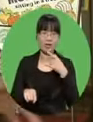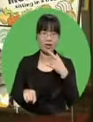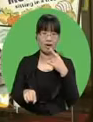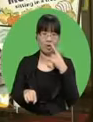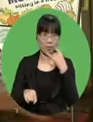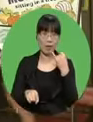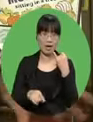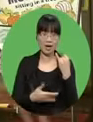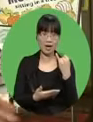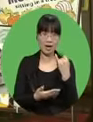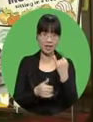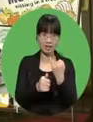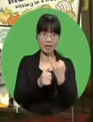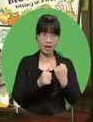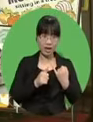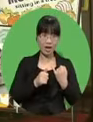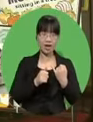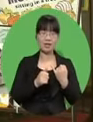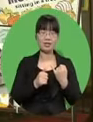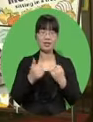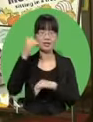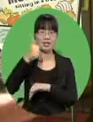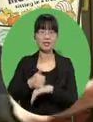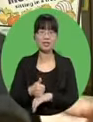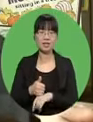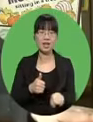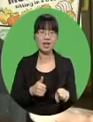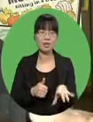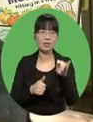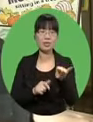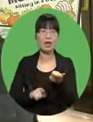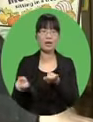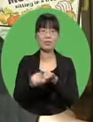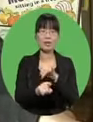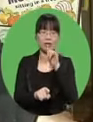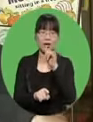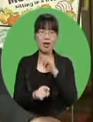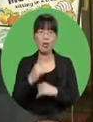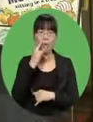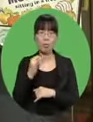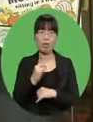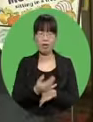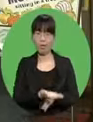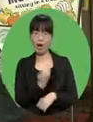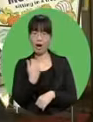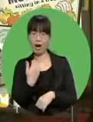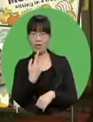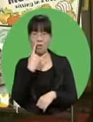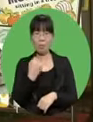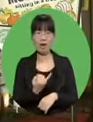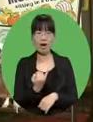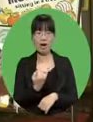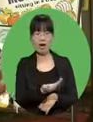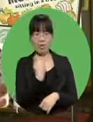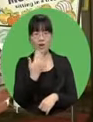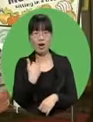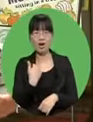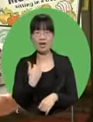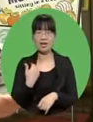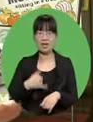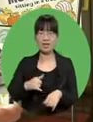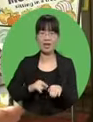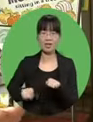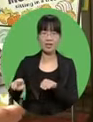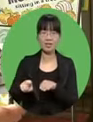따라와? 준현아 엄마 따라와? 했어요. 근데 나중에는 얘가 먼저 앞서가 있는 거예요. 엄마 따라와. 엄마 따라와 하는데 아이가 앞서가